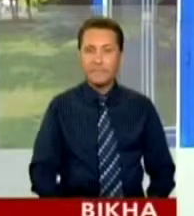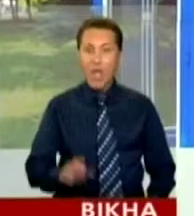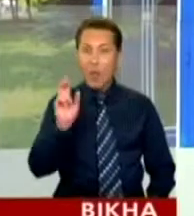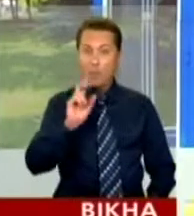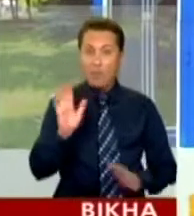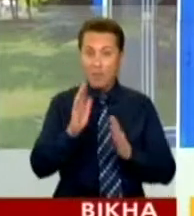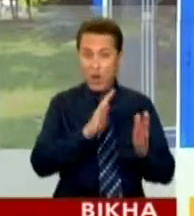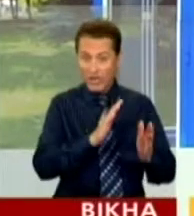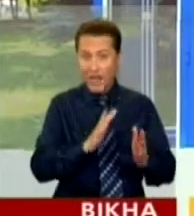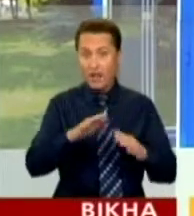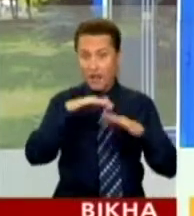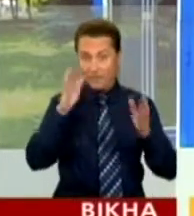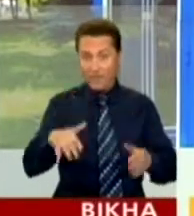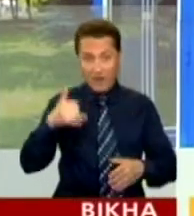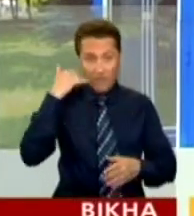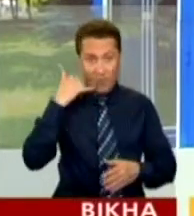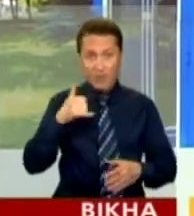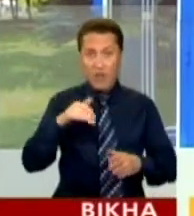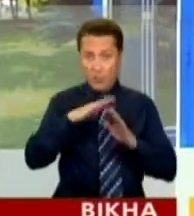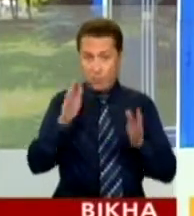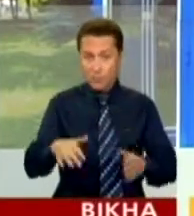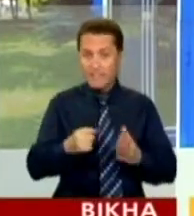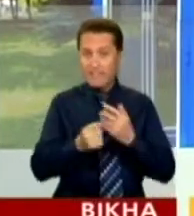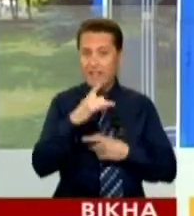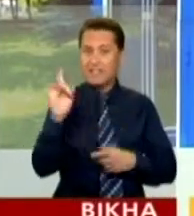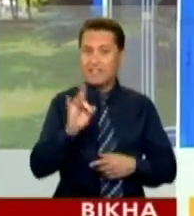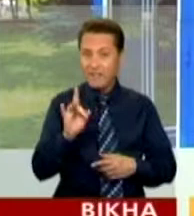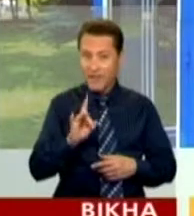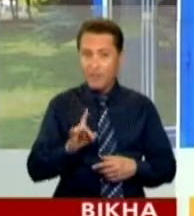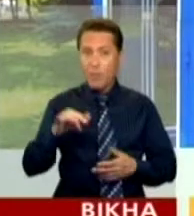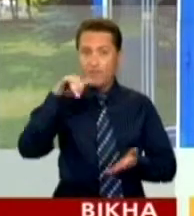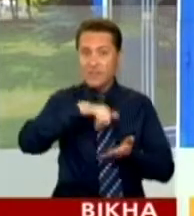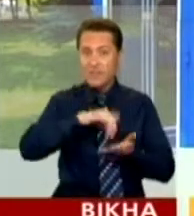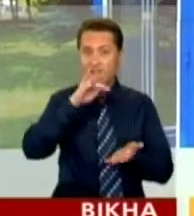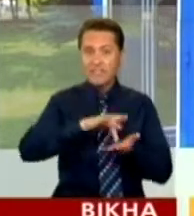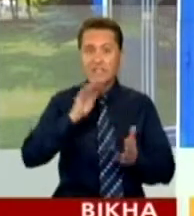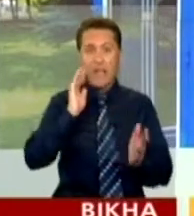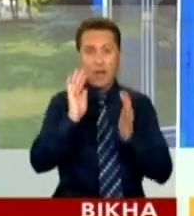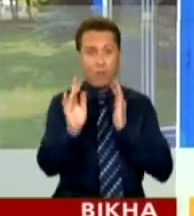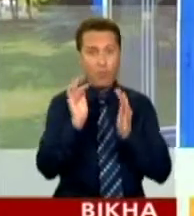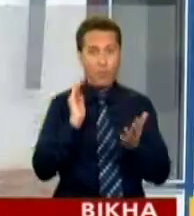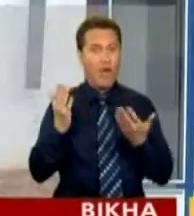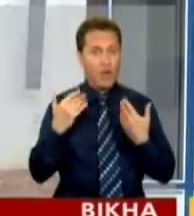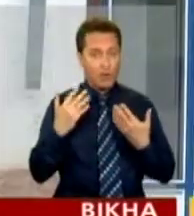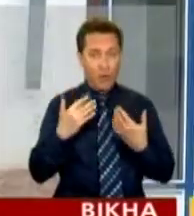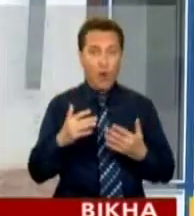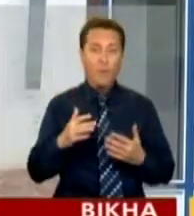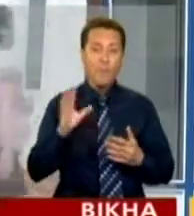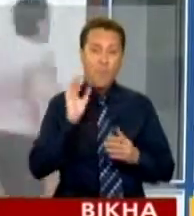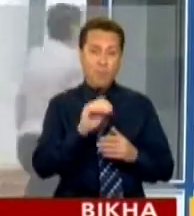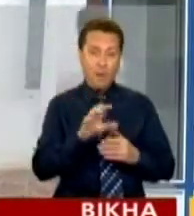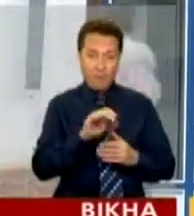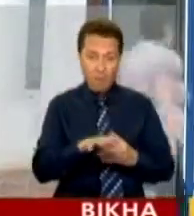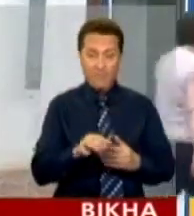Бібліотека у телефонній будці, такі міні-читальні, з'явилися в Рівному. Їх встановили у Центральному паркові. Поповнити літературний